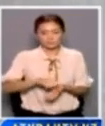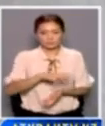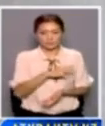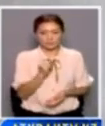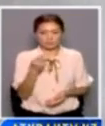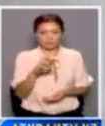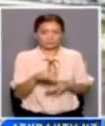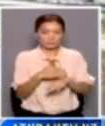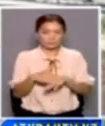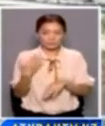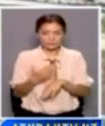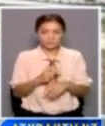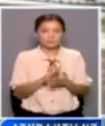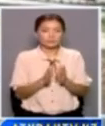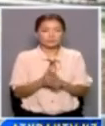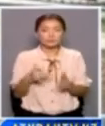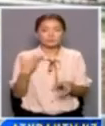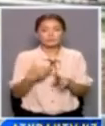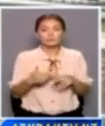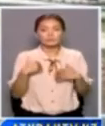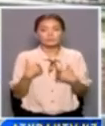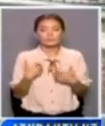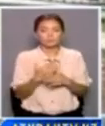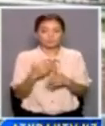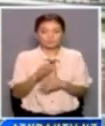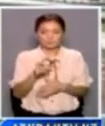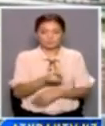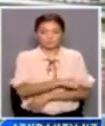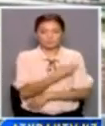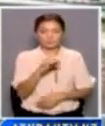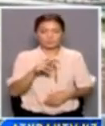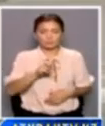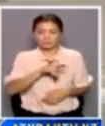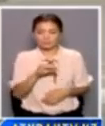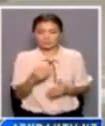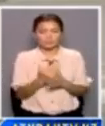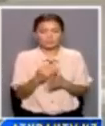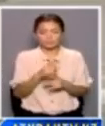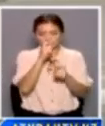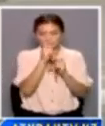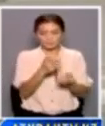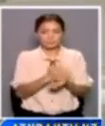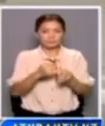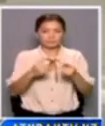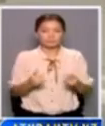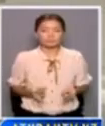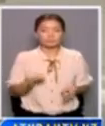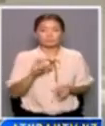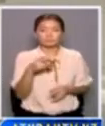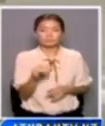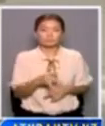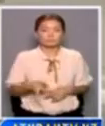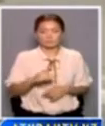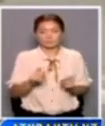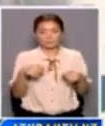акциях благотворительности. Сострадание проявили и представители областной мечети Имангали. Только недавно в провизорный стационар Сатайского района